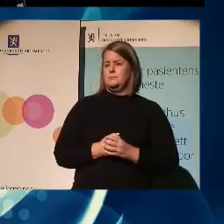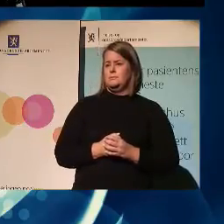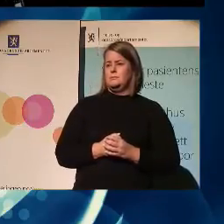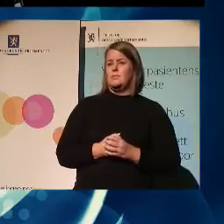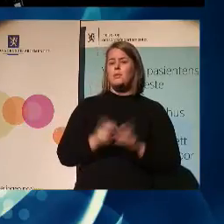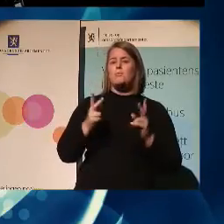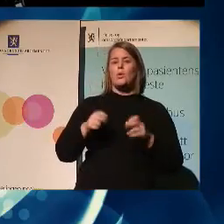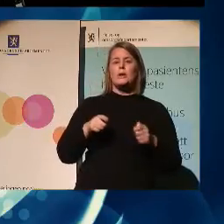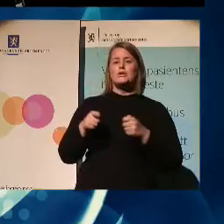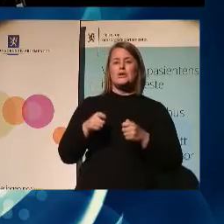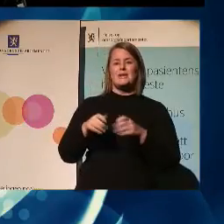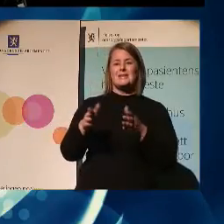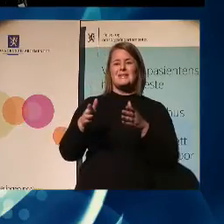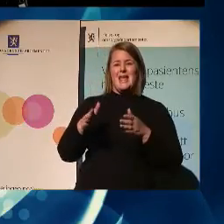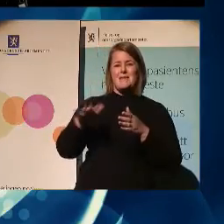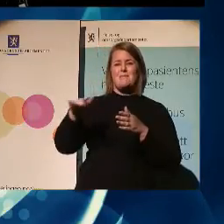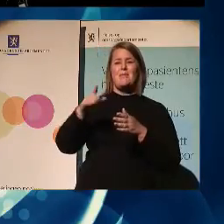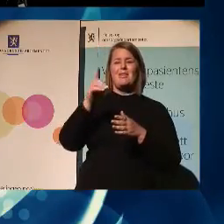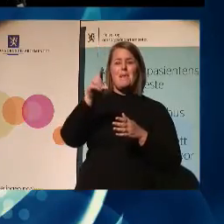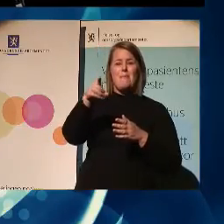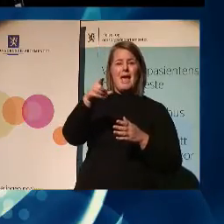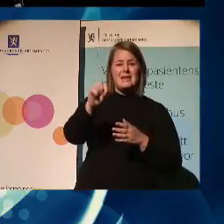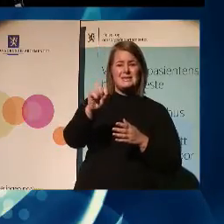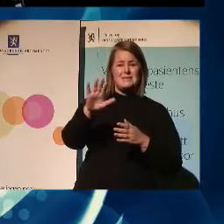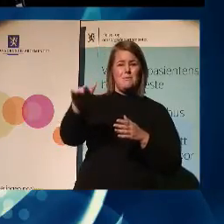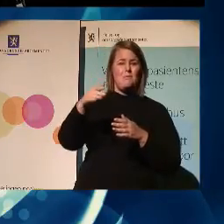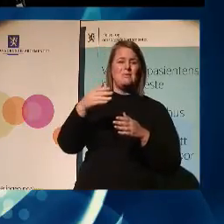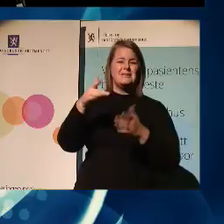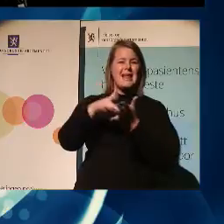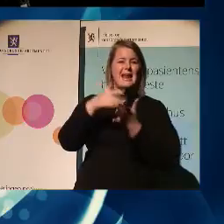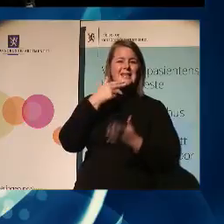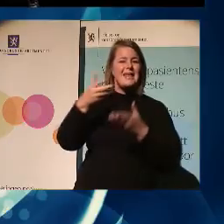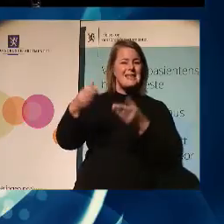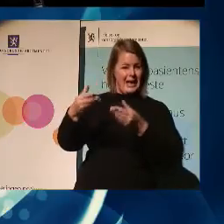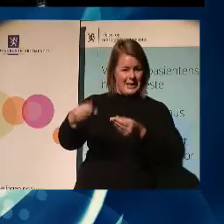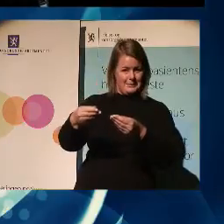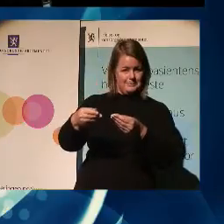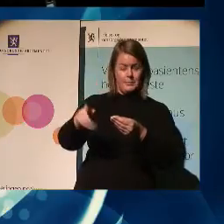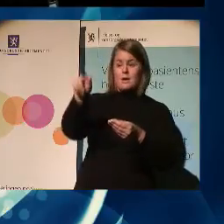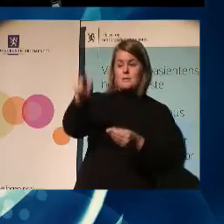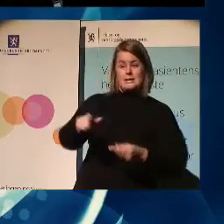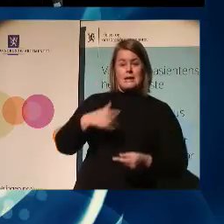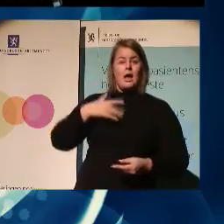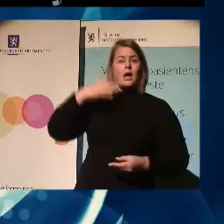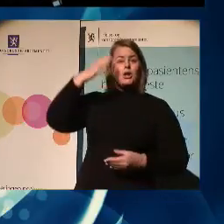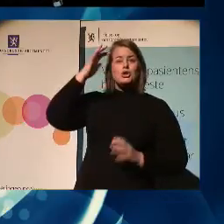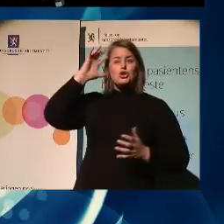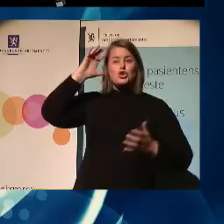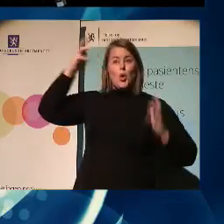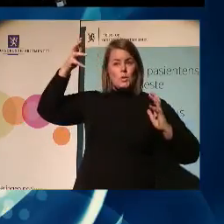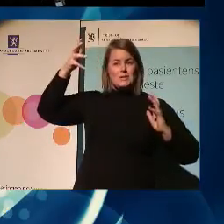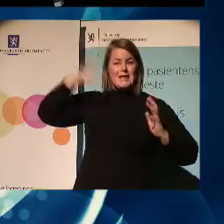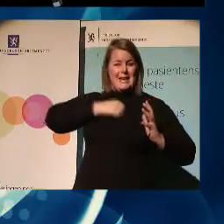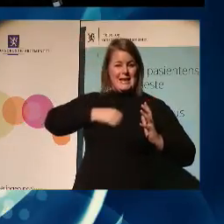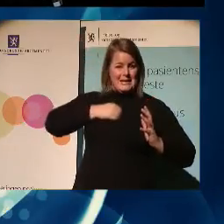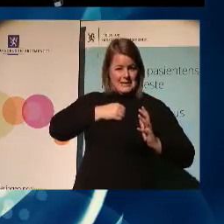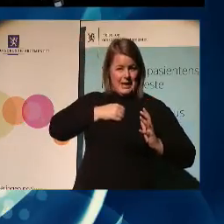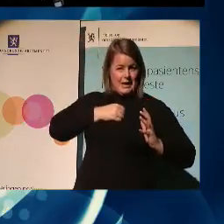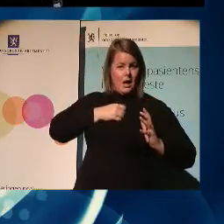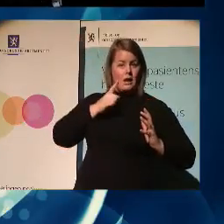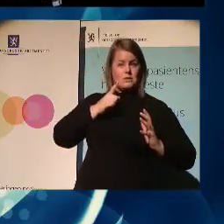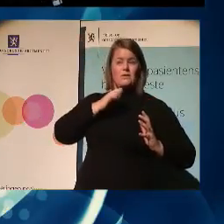hos DPS på Jæren. Hvor en pasient som har psykoselidelser, som jo kjennetegnes ved at når du blir